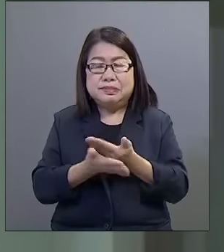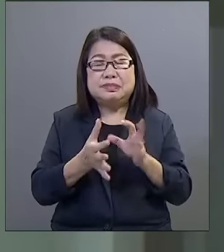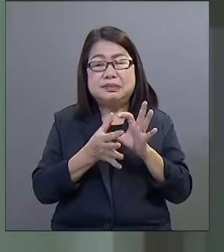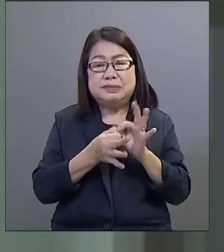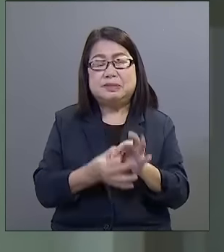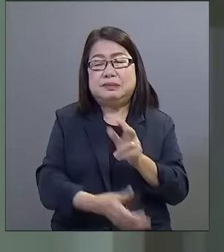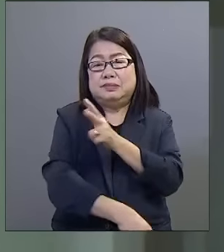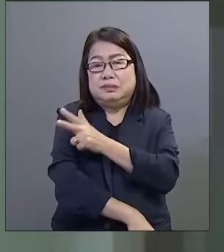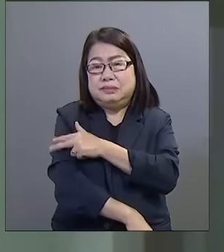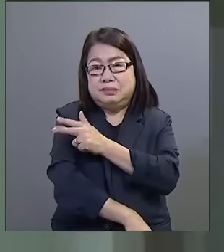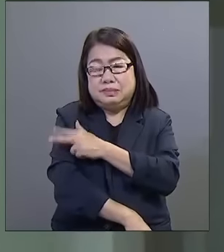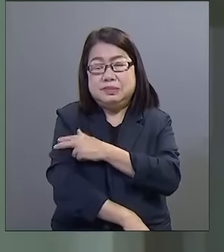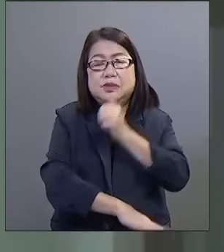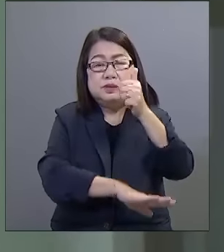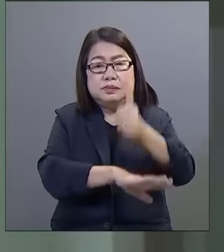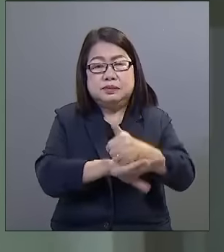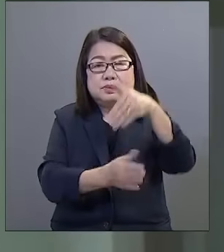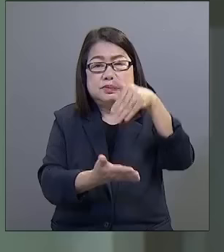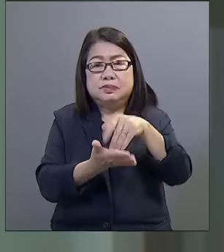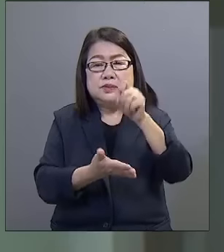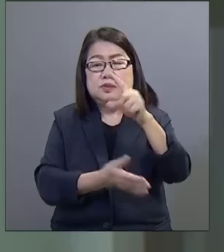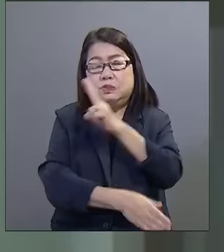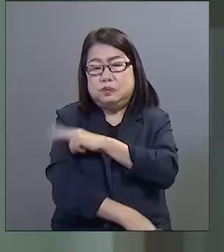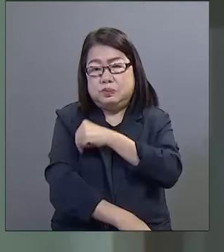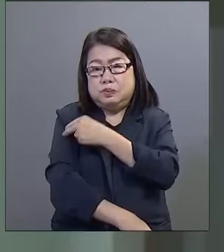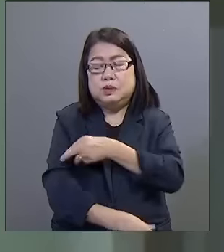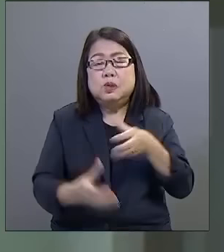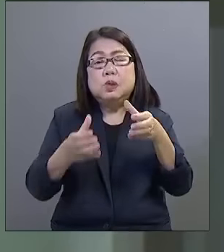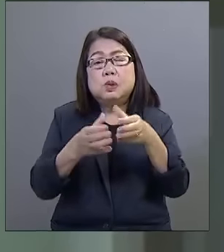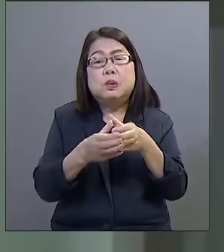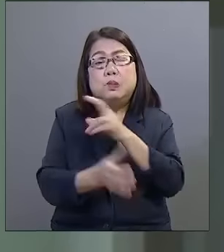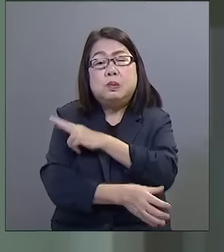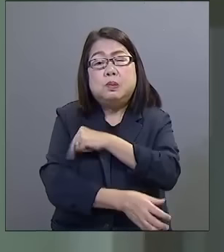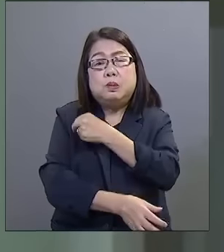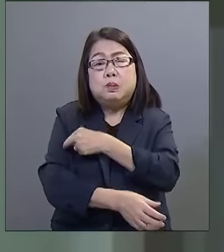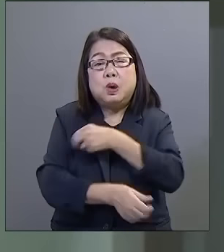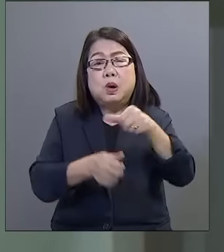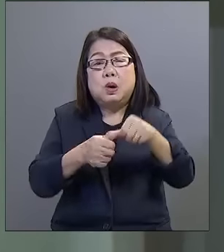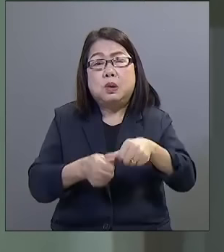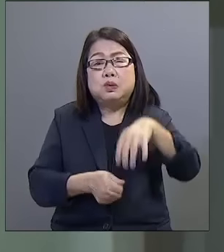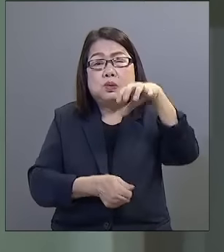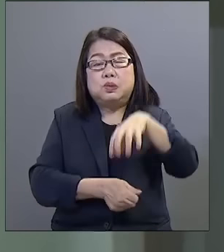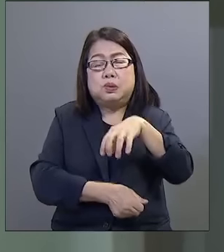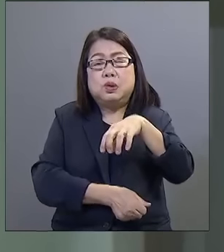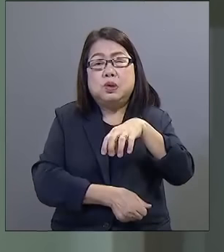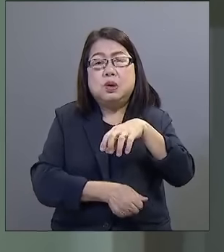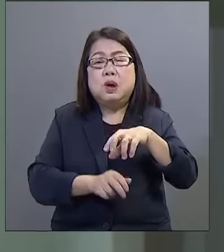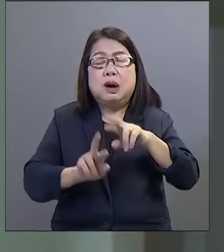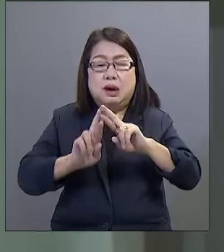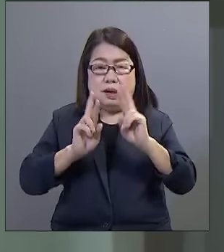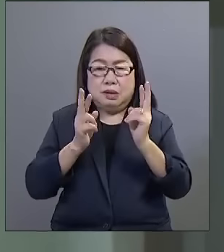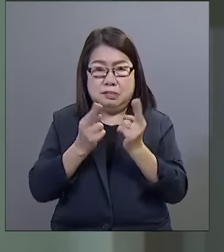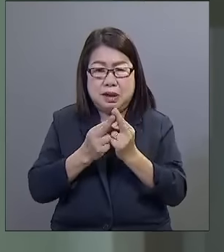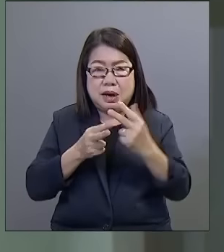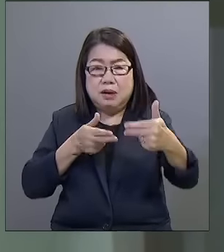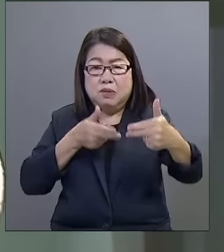ณวสันต์จันทราทิตย์หัวหน้าศูนย์จีโนมทางการแพทย์คณะแพทยศาสตร์โรงพยาบาลรามาธิบดีมหาวิทยาลัยมหิดลผ่านวิดีโอคอลสวัสดี